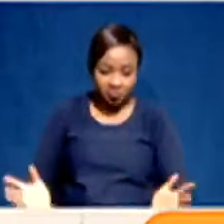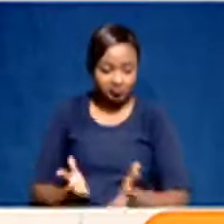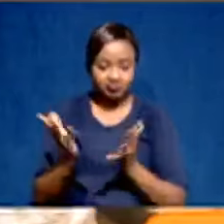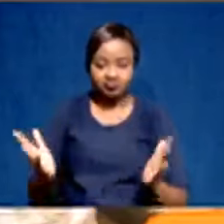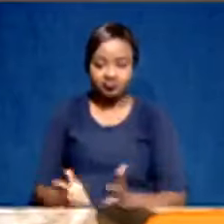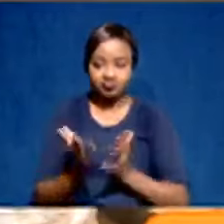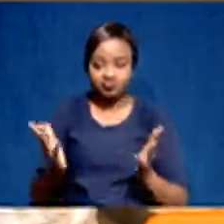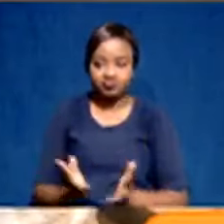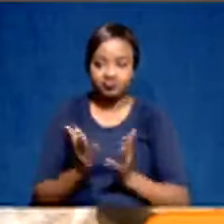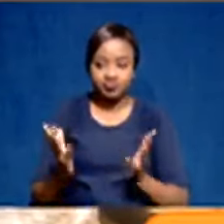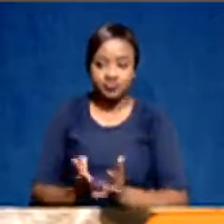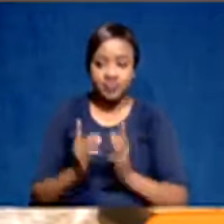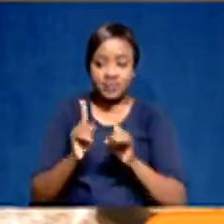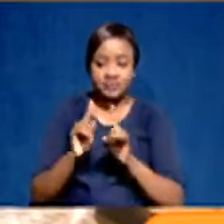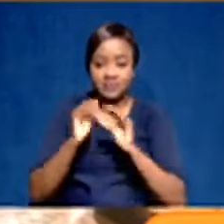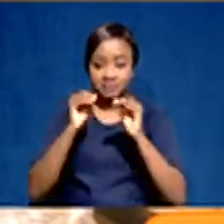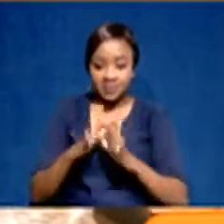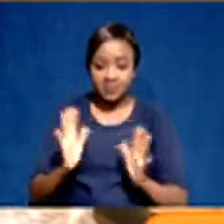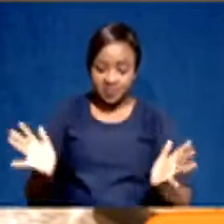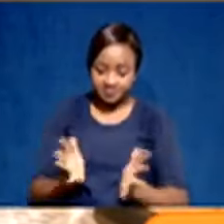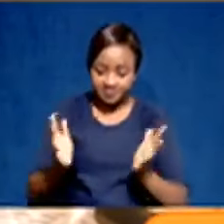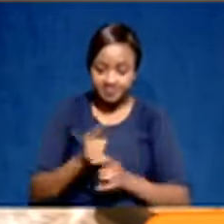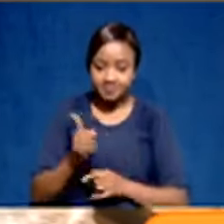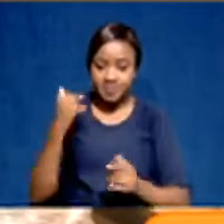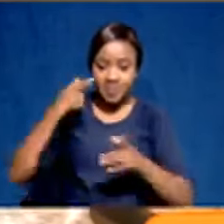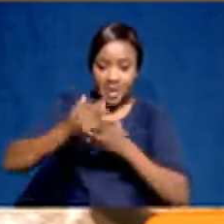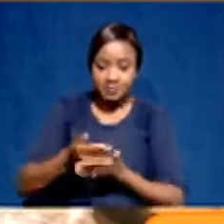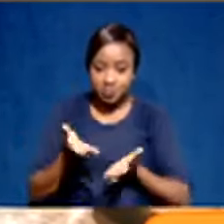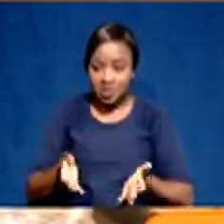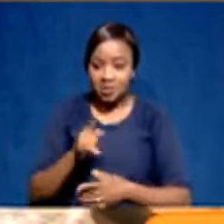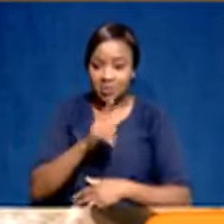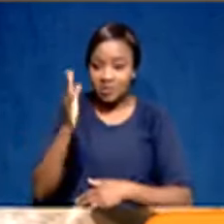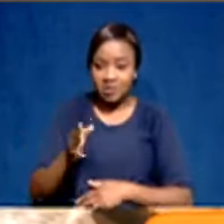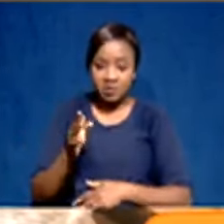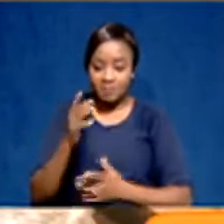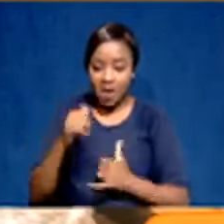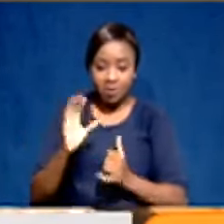mgumu. And up to now he is not able to join the Nairobi school